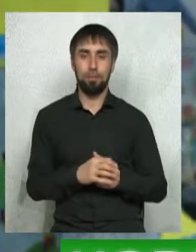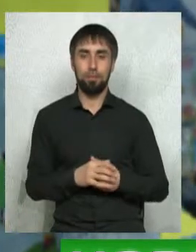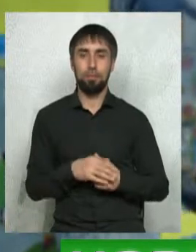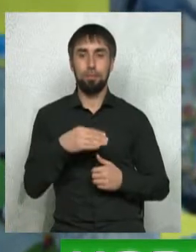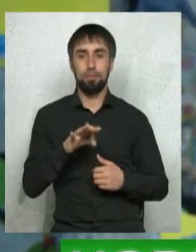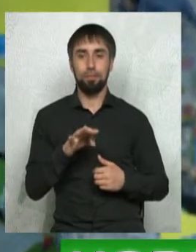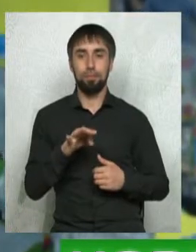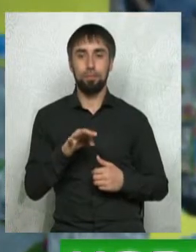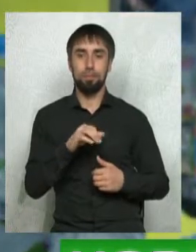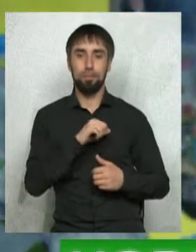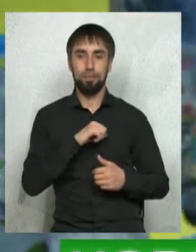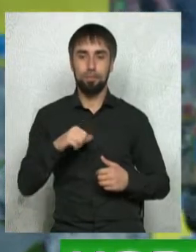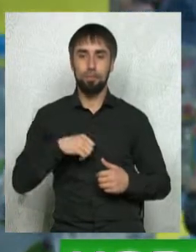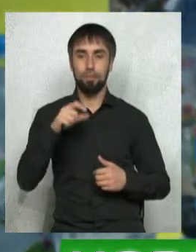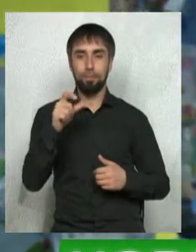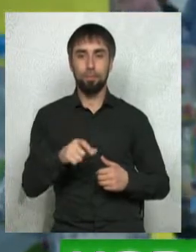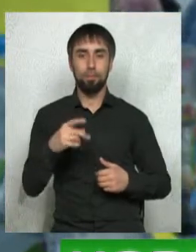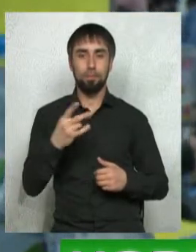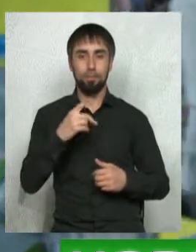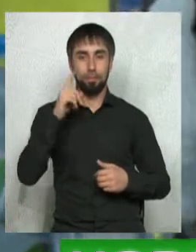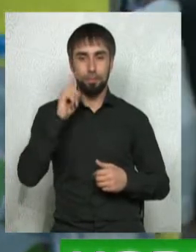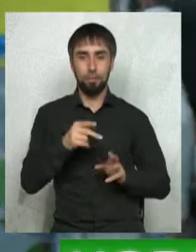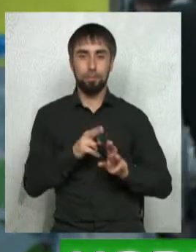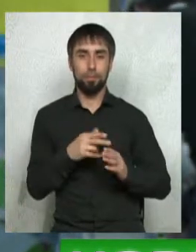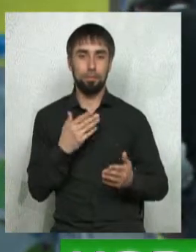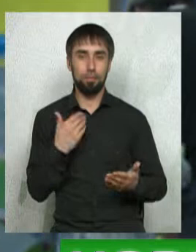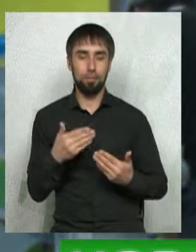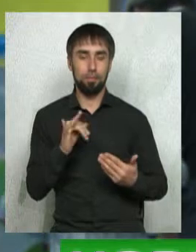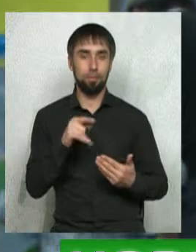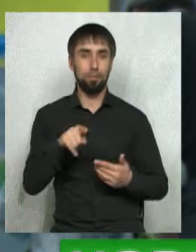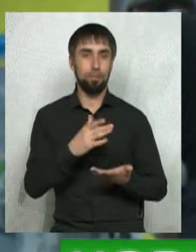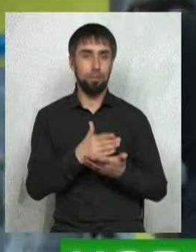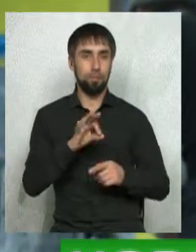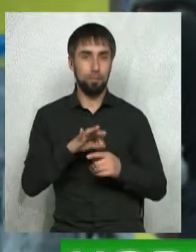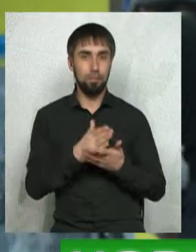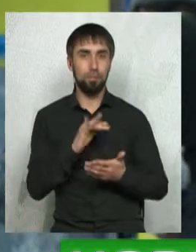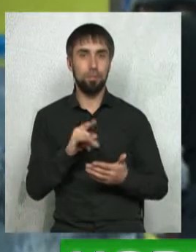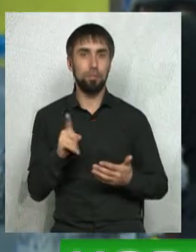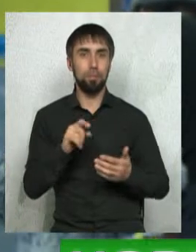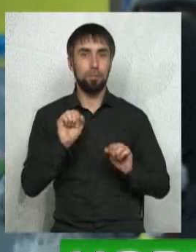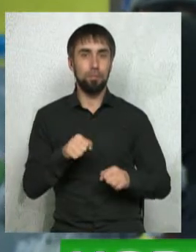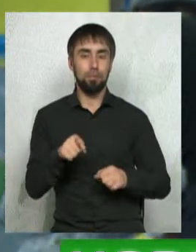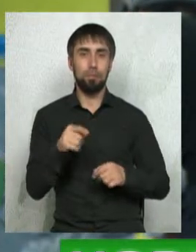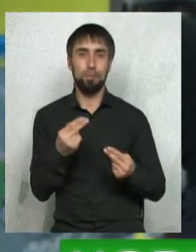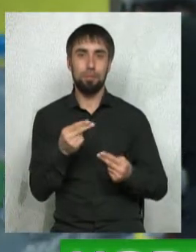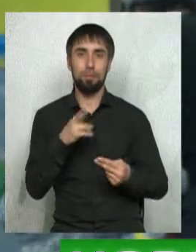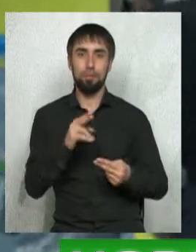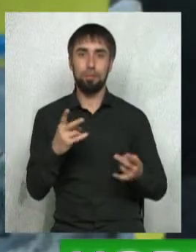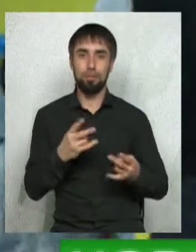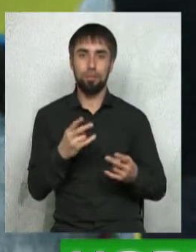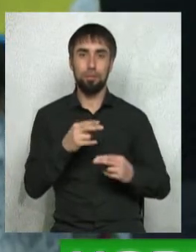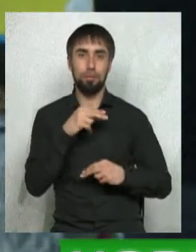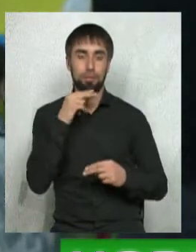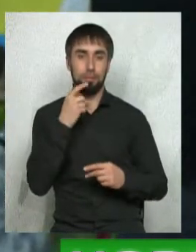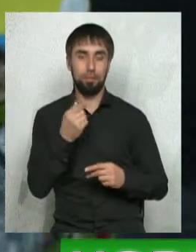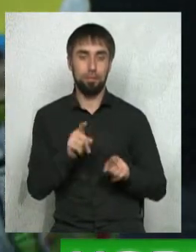то сам человек должен уже адекватно относиться и понимать то, что с кем он играет, с каким